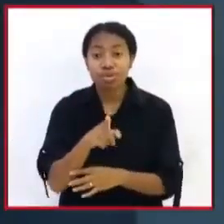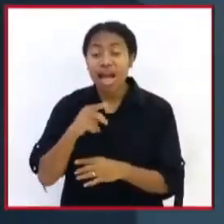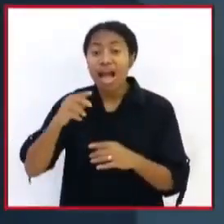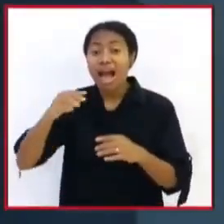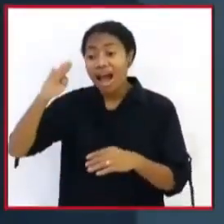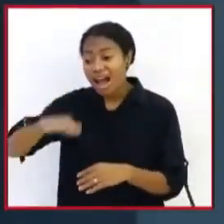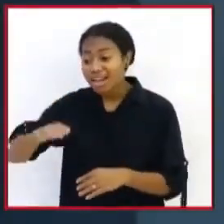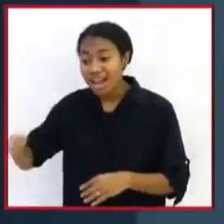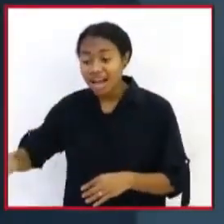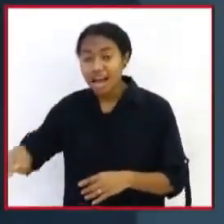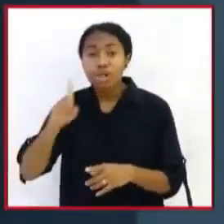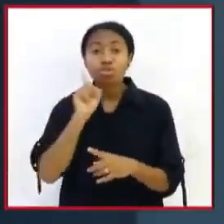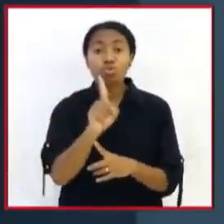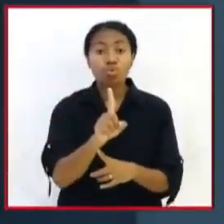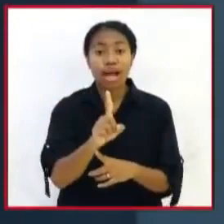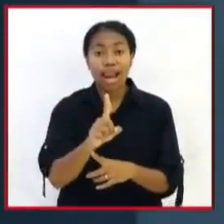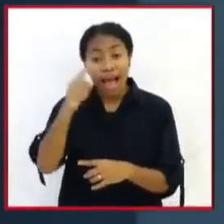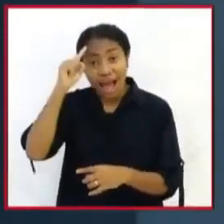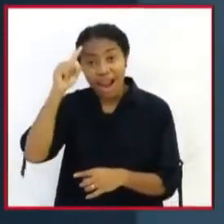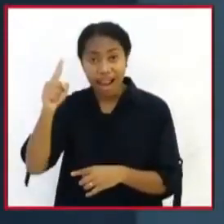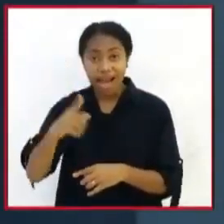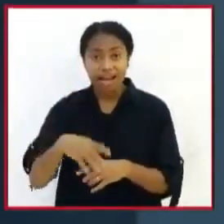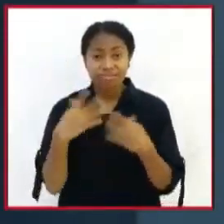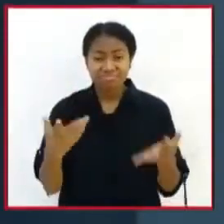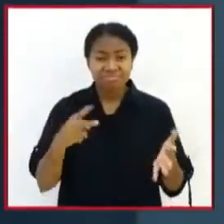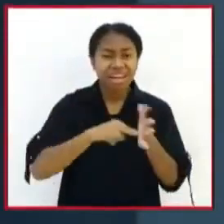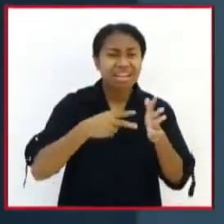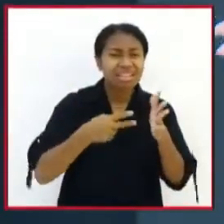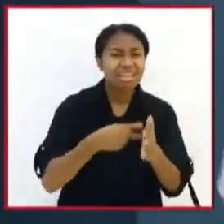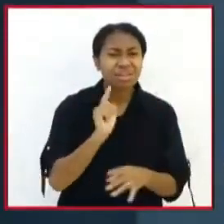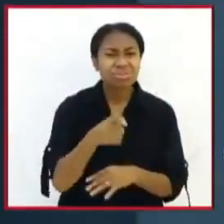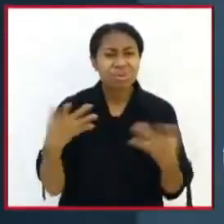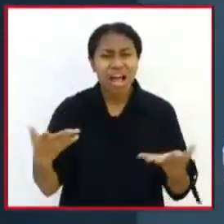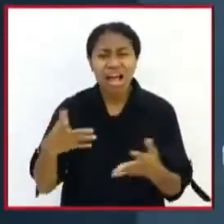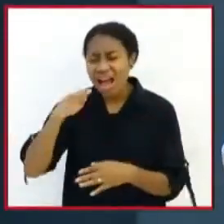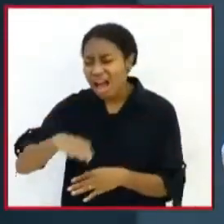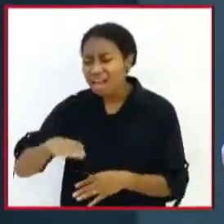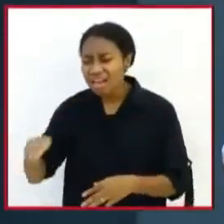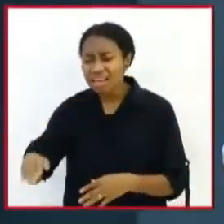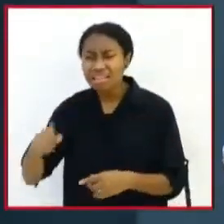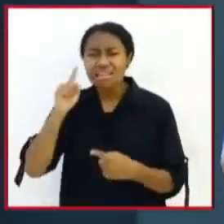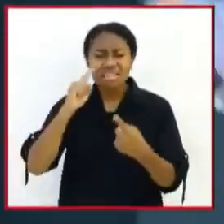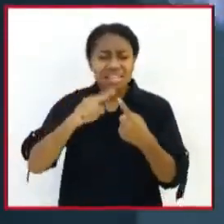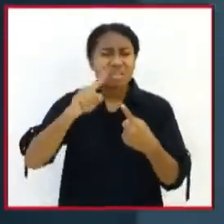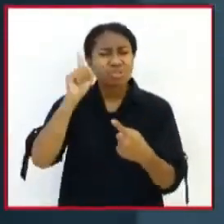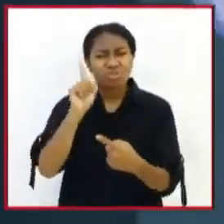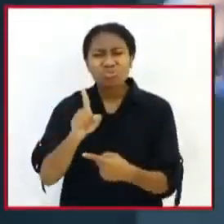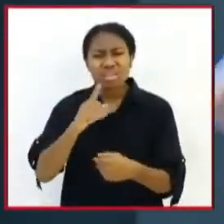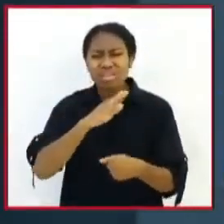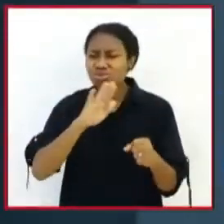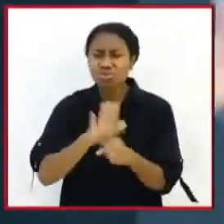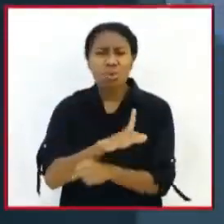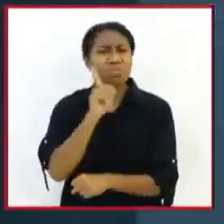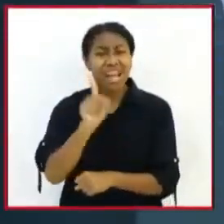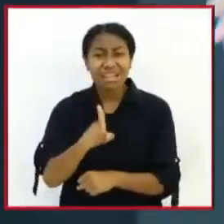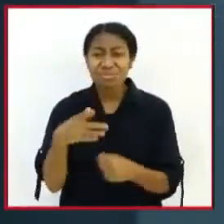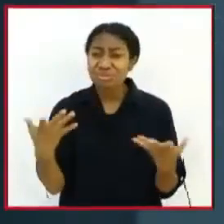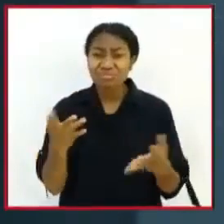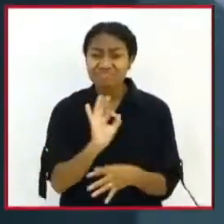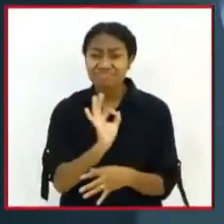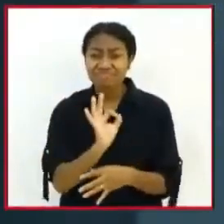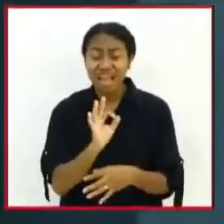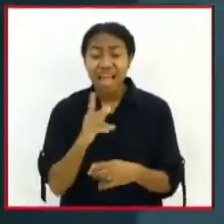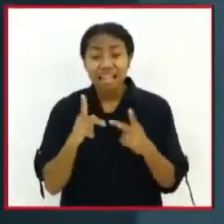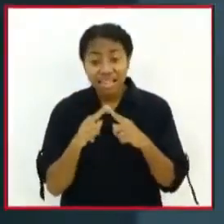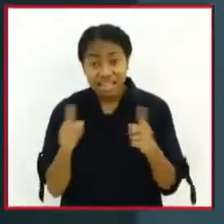anaknya yang tunggal kalau begitu anak tunggal itu anak satu-satunya itu Yesus berarti kita juga anak tapi bukan